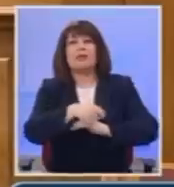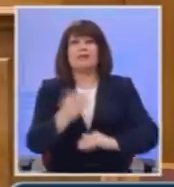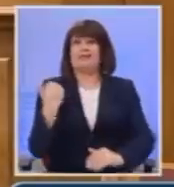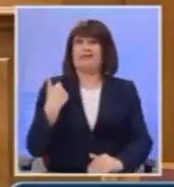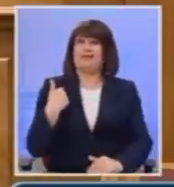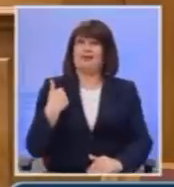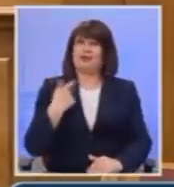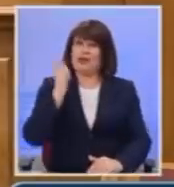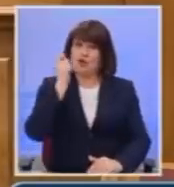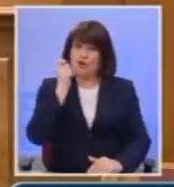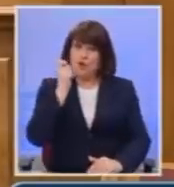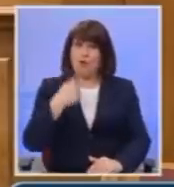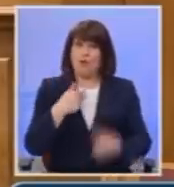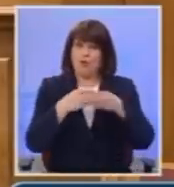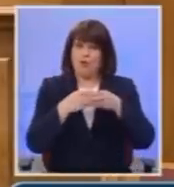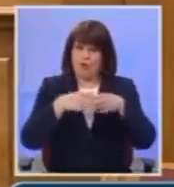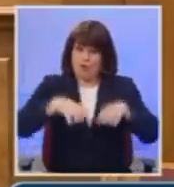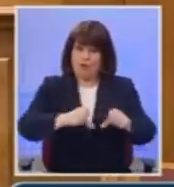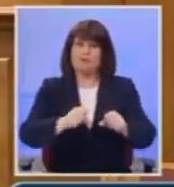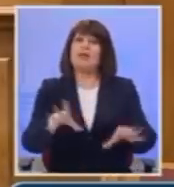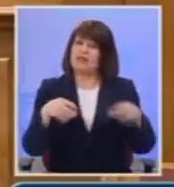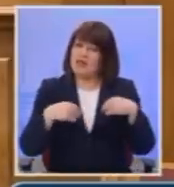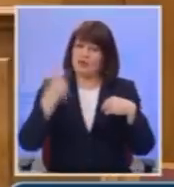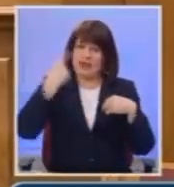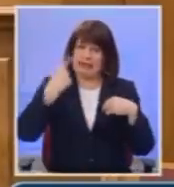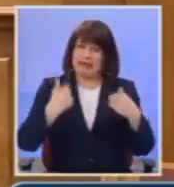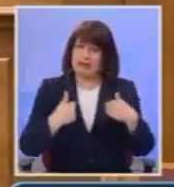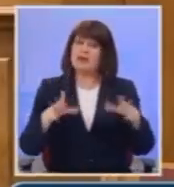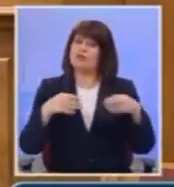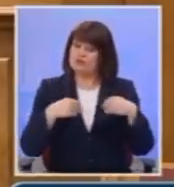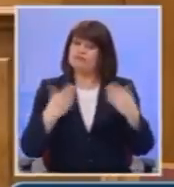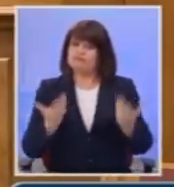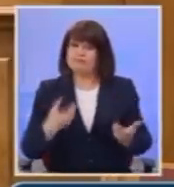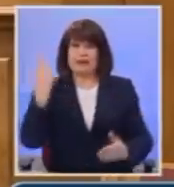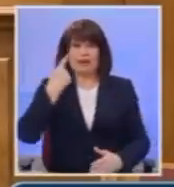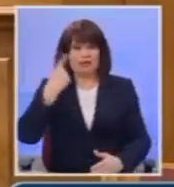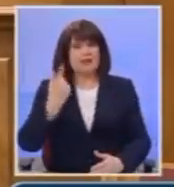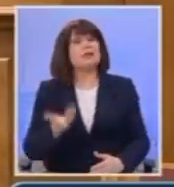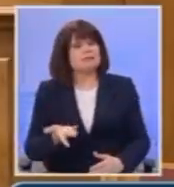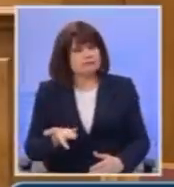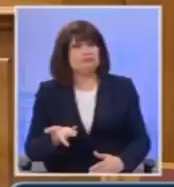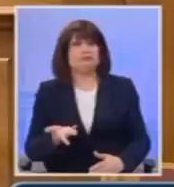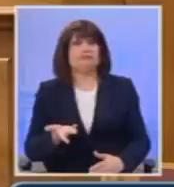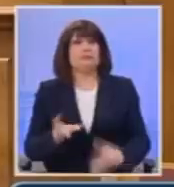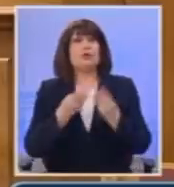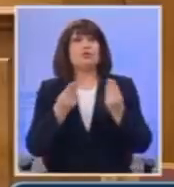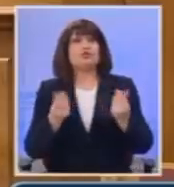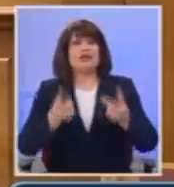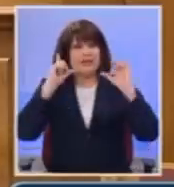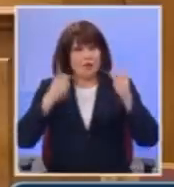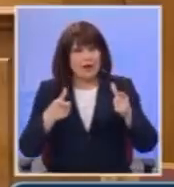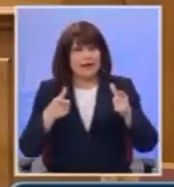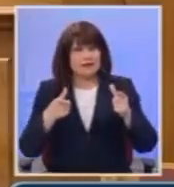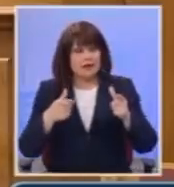κράτος. Δεχτή η κριτική, την αποδέχομαι. Η κριτική είναι η πεμπτουσία της δημοκρατίας